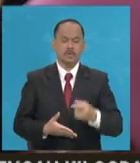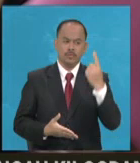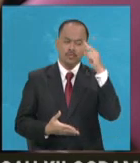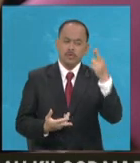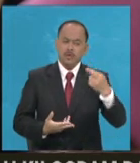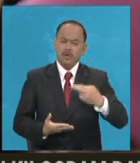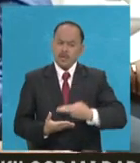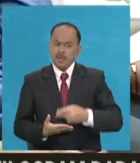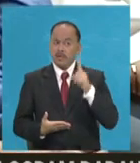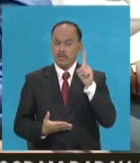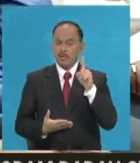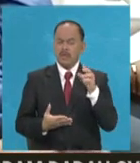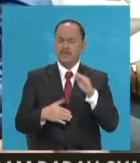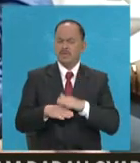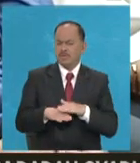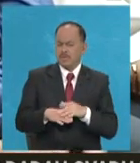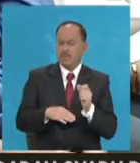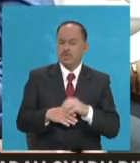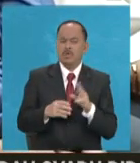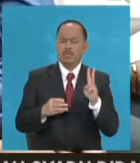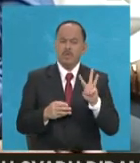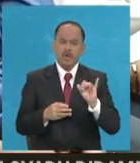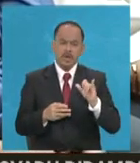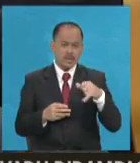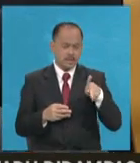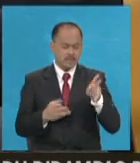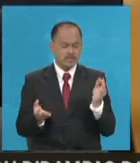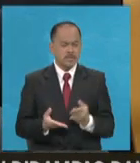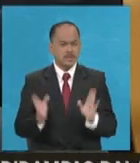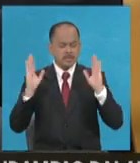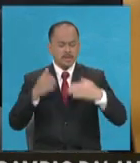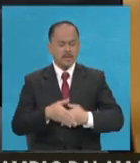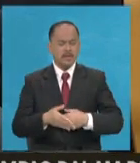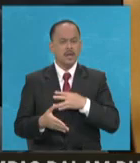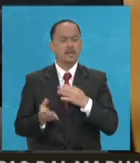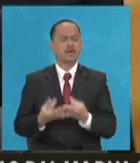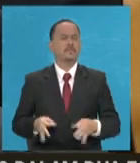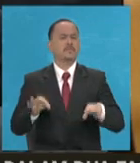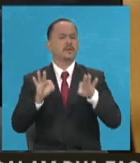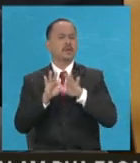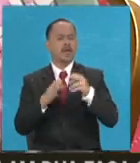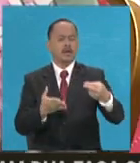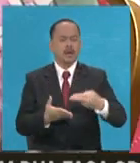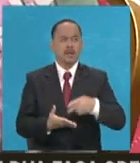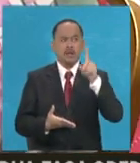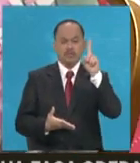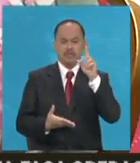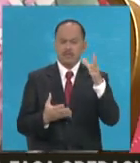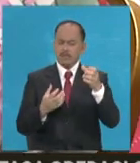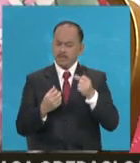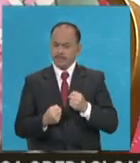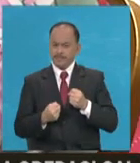juga menyentuh mengenai hakikat kewajiban sembahyang serta kepentingan dalam meraih Rida Allah Subhanahu Wa